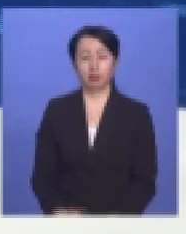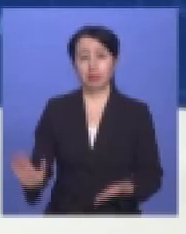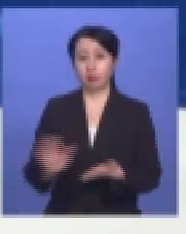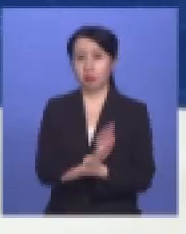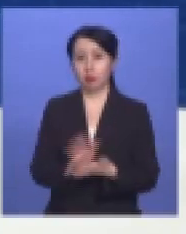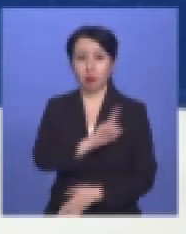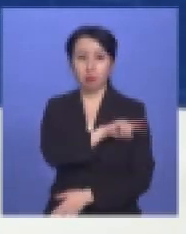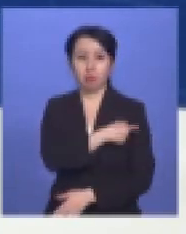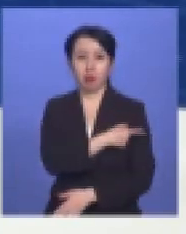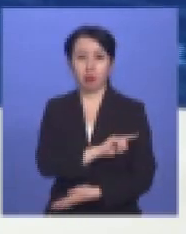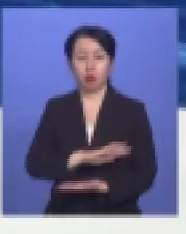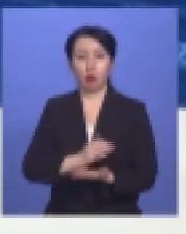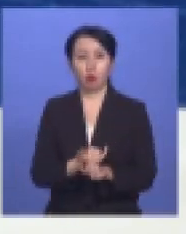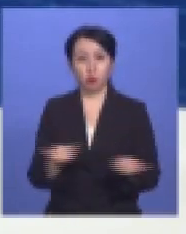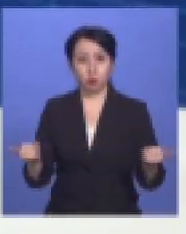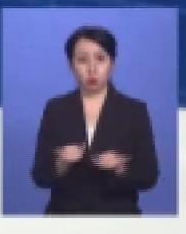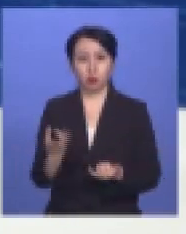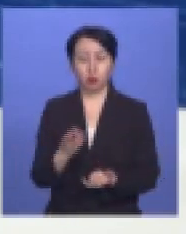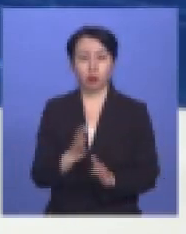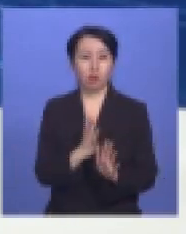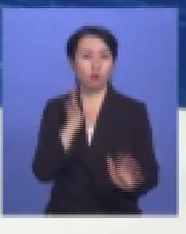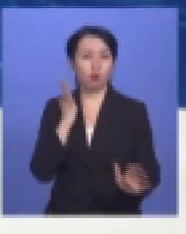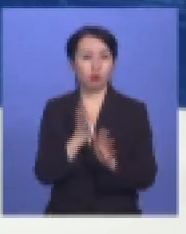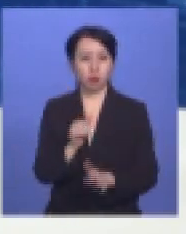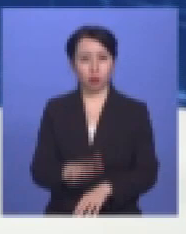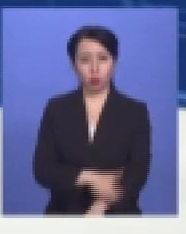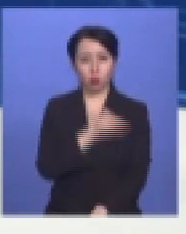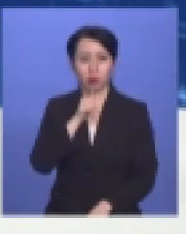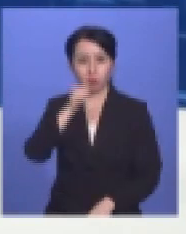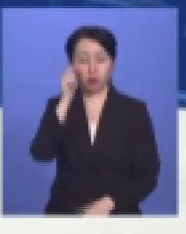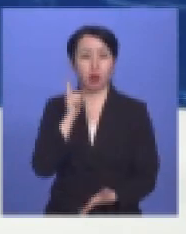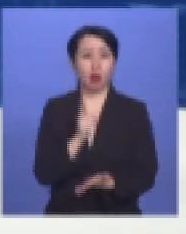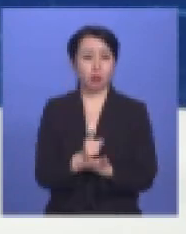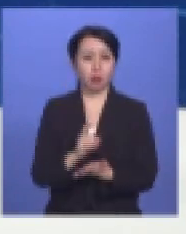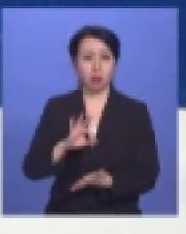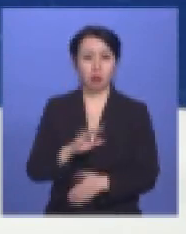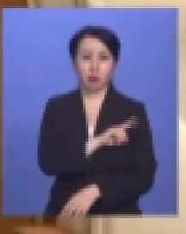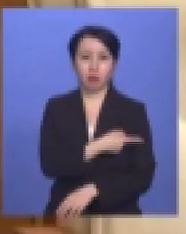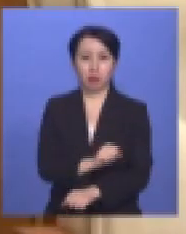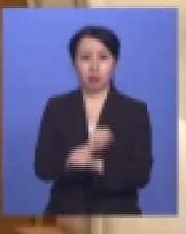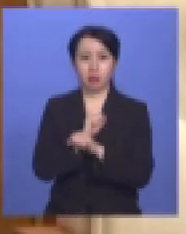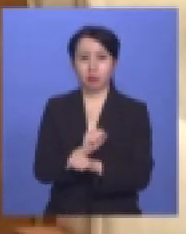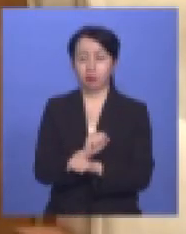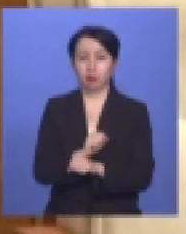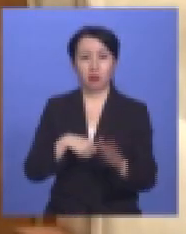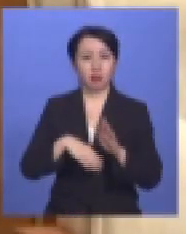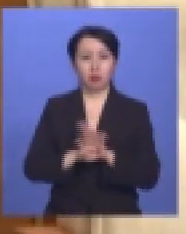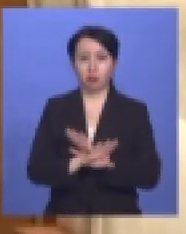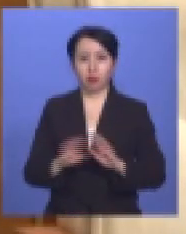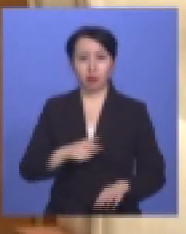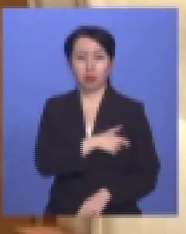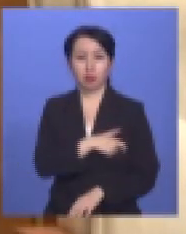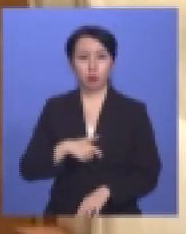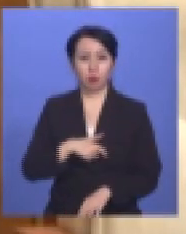за бесплатными медуслугами приходит состоять в очереди месяцами обязательное социальное медицинское страхование неэффективно